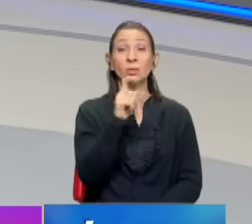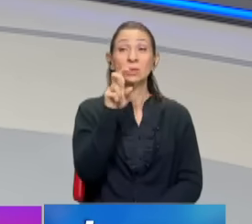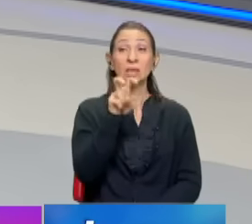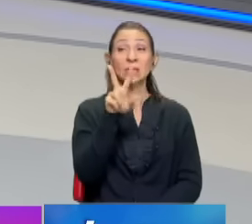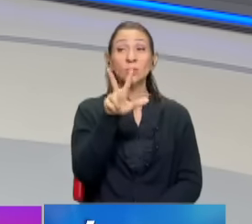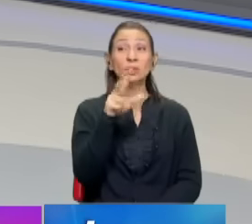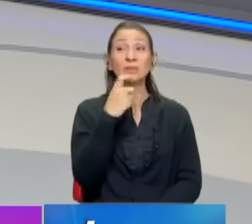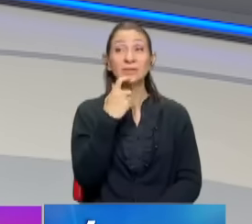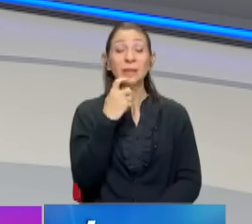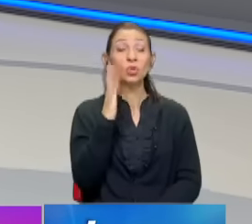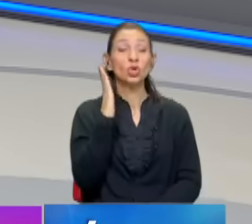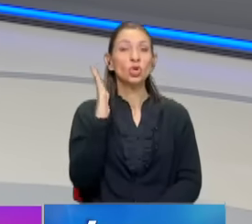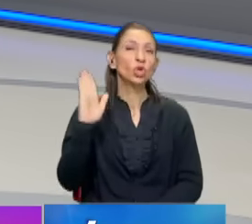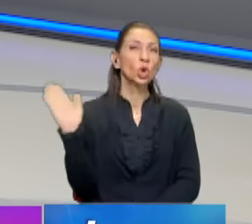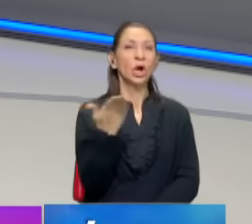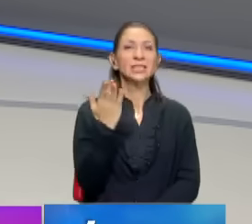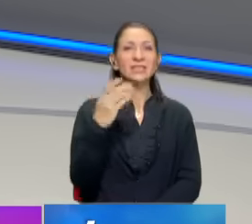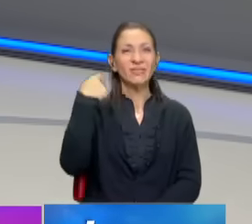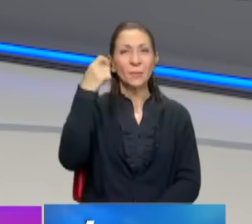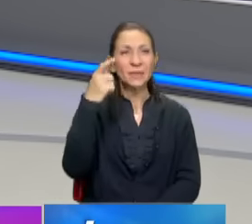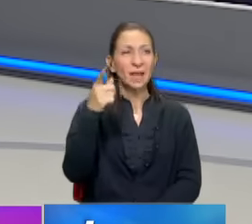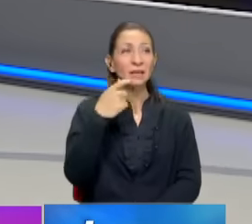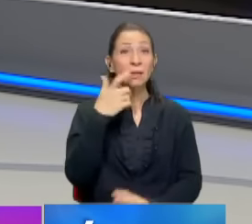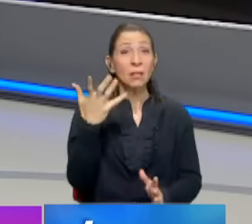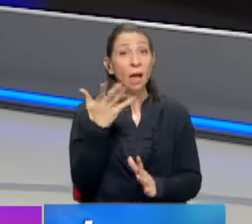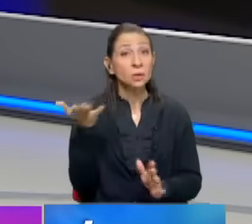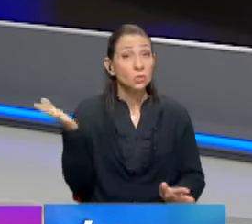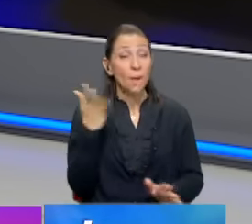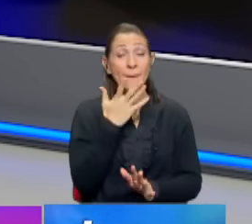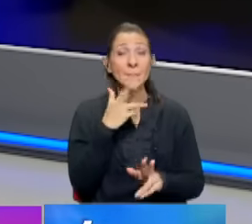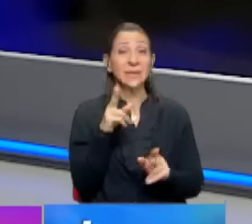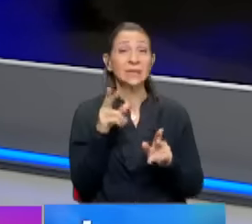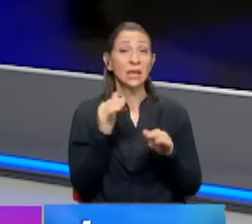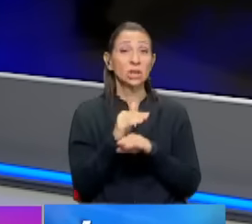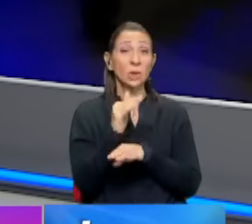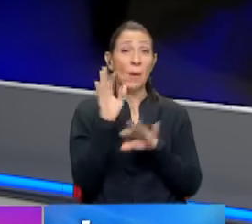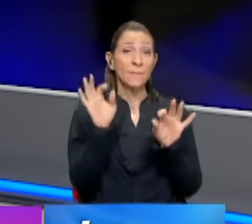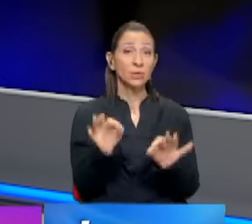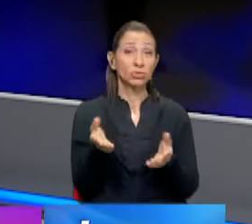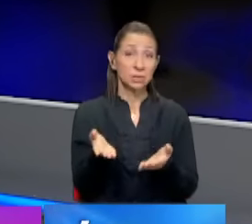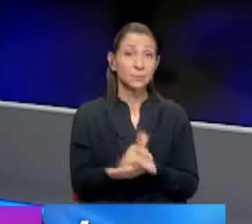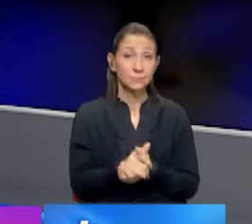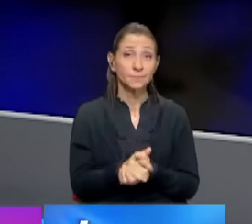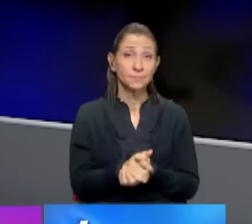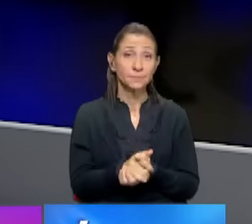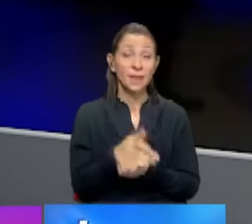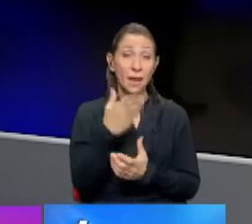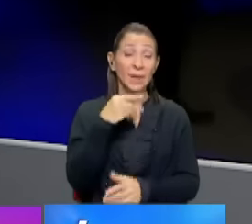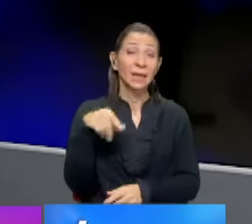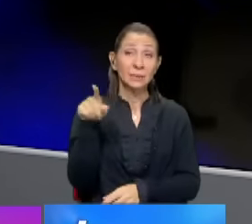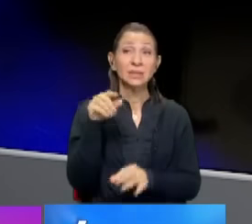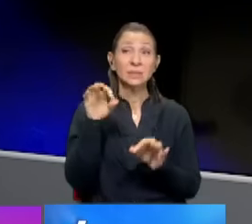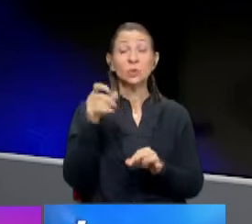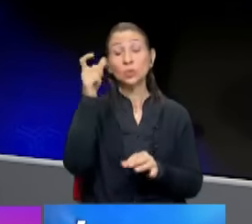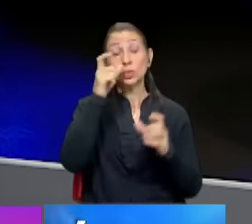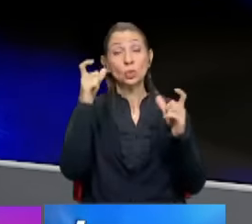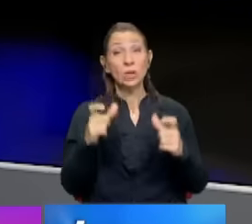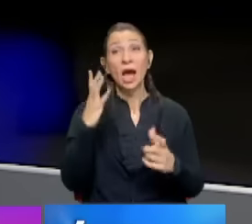1983 yılında çekilen Tokatçı filmindendi bu sahne. Yıllar sonra da benzer durumu ne yazık ki yaşıyor emeklilerimiz diyeceğiz. Şimdi